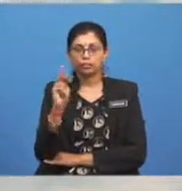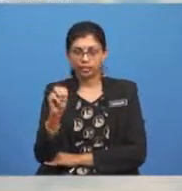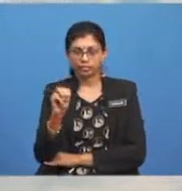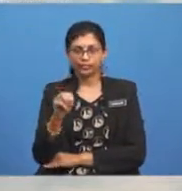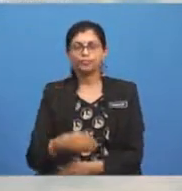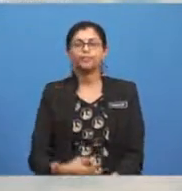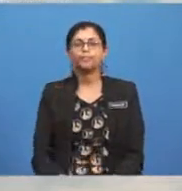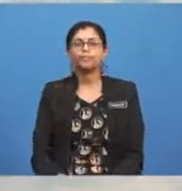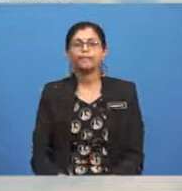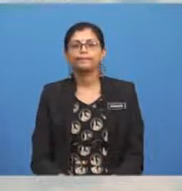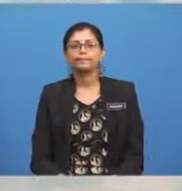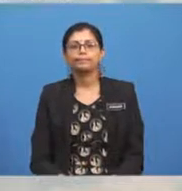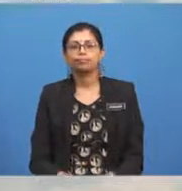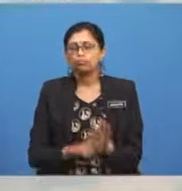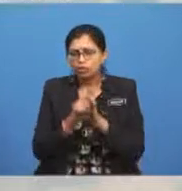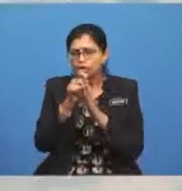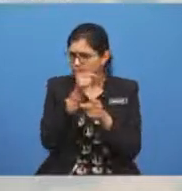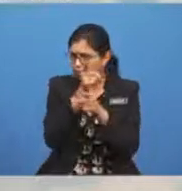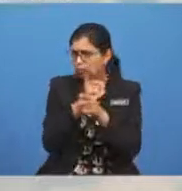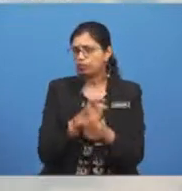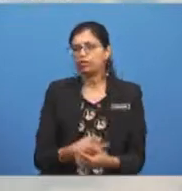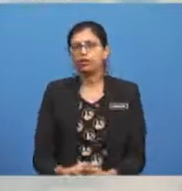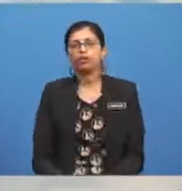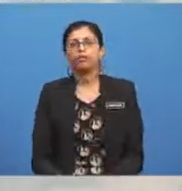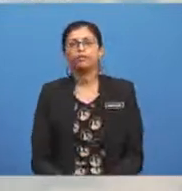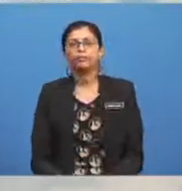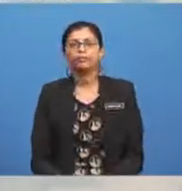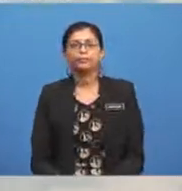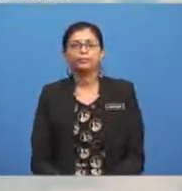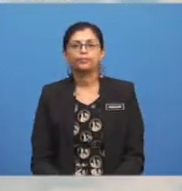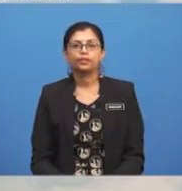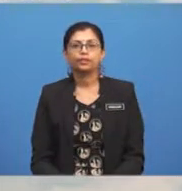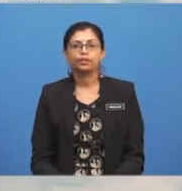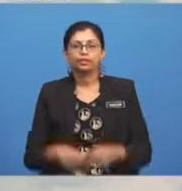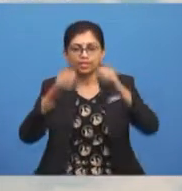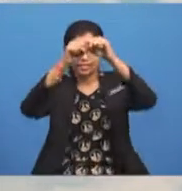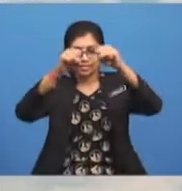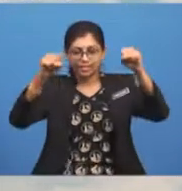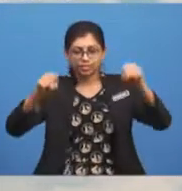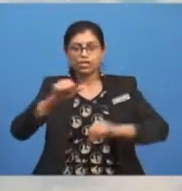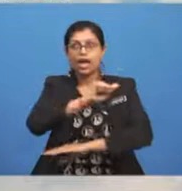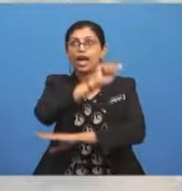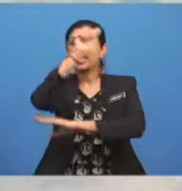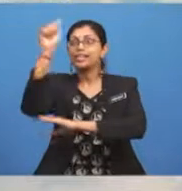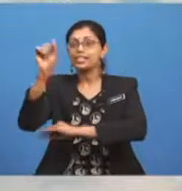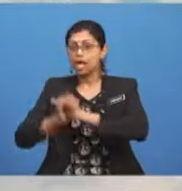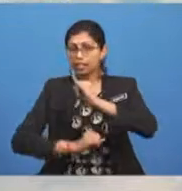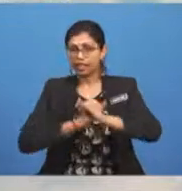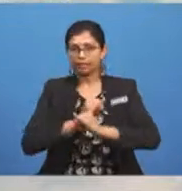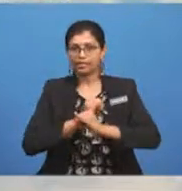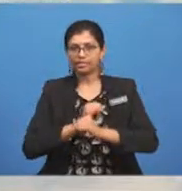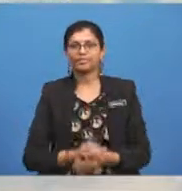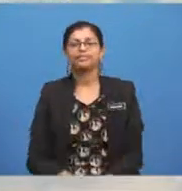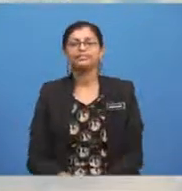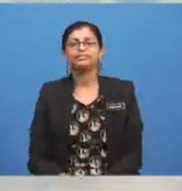35,768 km. Ha, tinggi bukan? Manakala Stesen Angkasa Antarabangsa atau